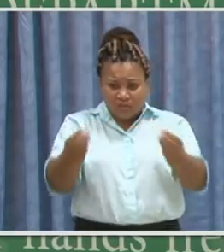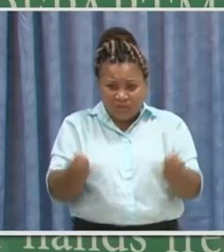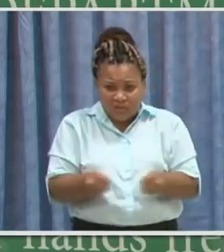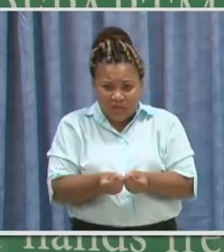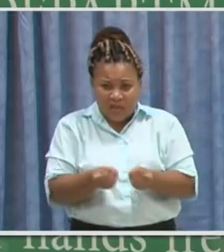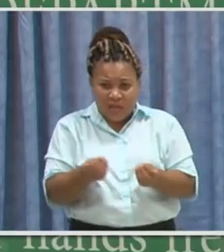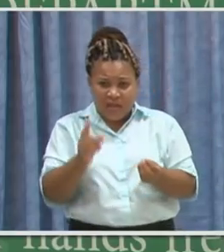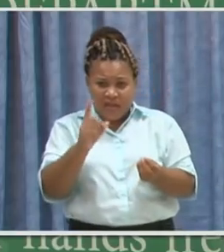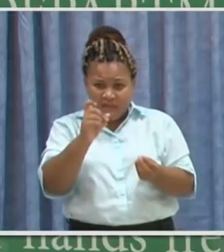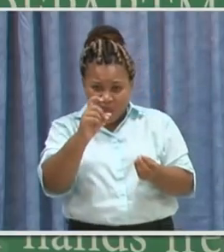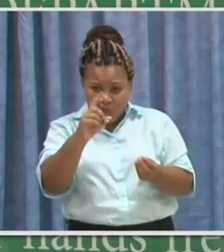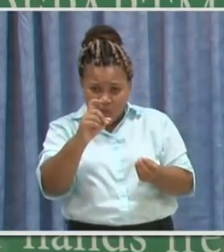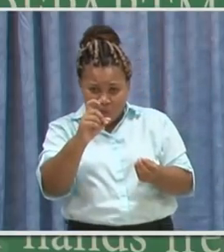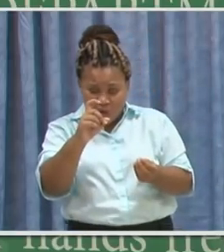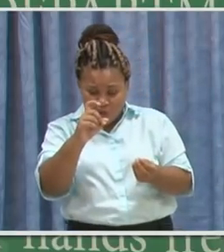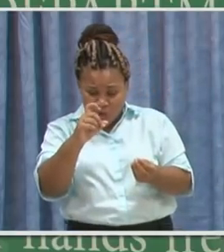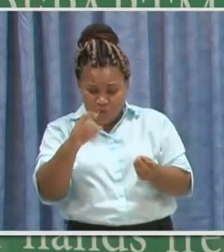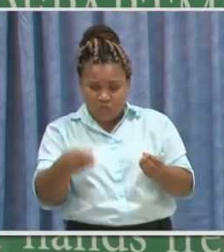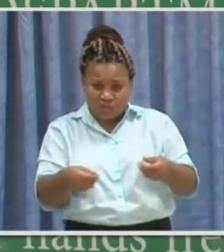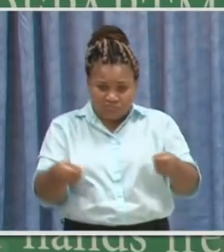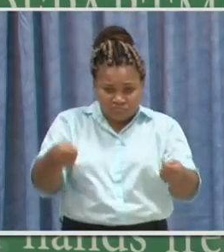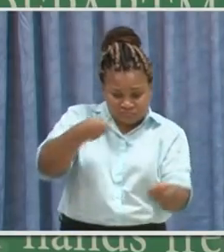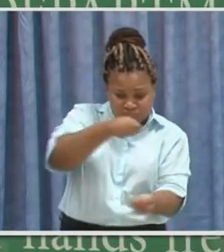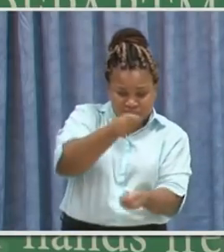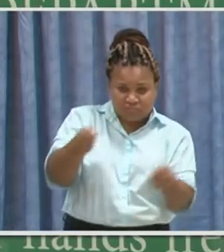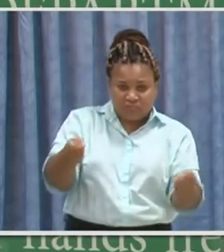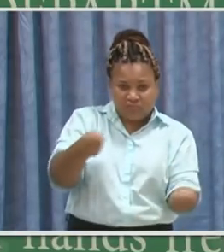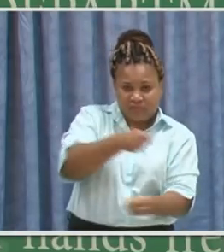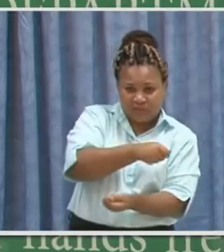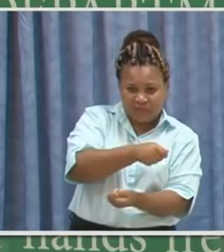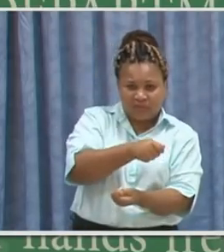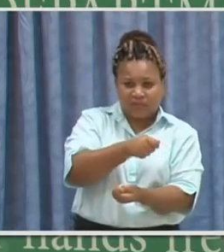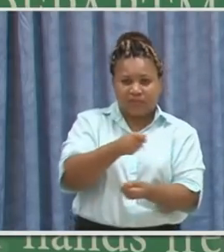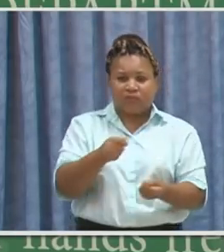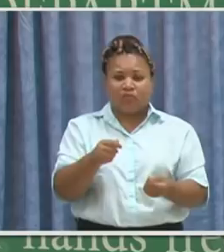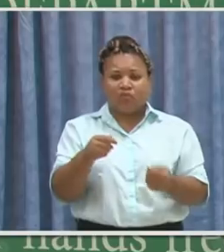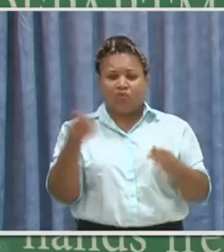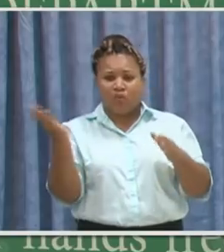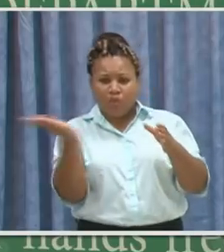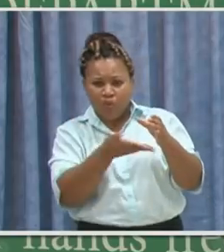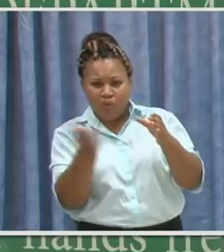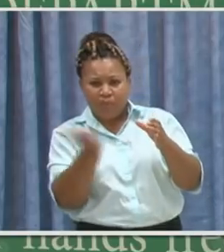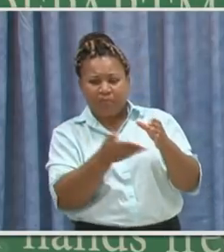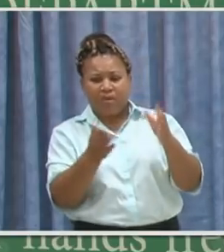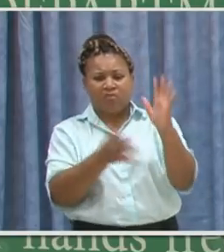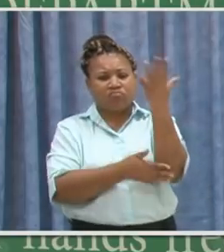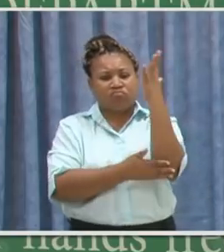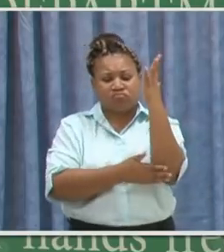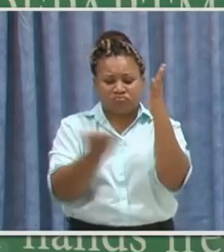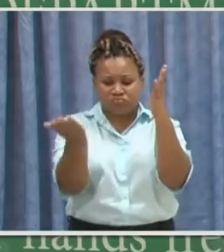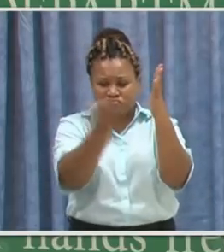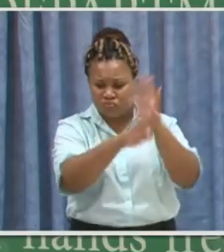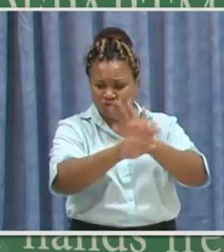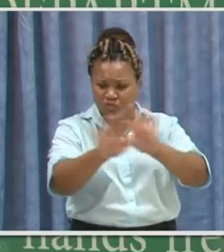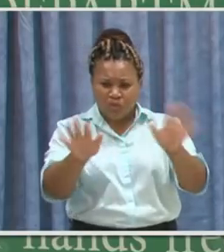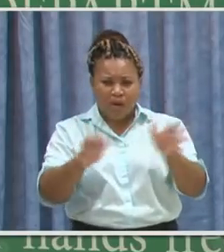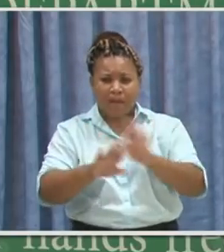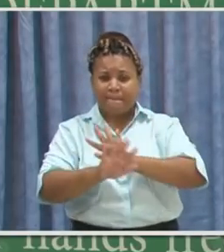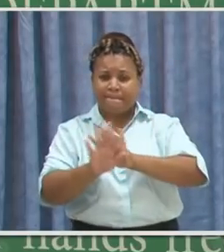capable de nettoyer un peu à bonne plante, déboiser un peu à cause moussi qui brûle dans sa bonne odeur comme ça.